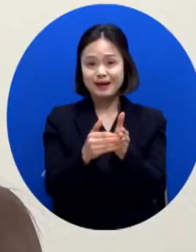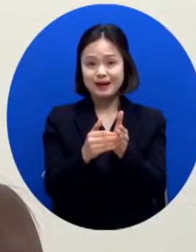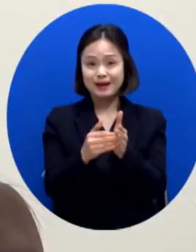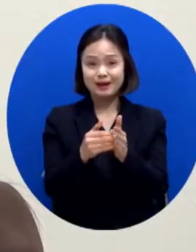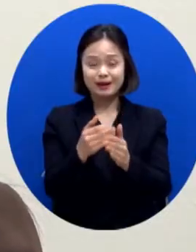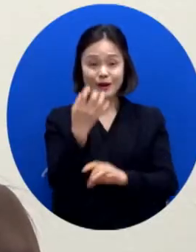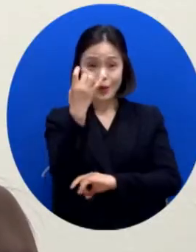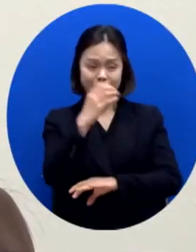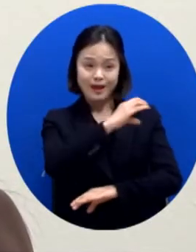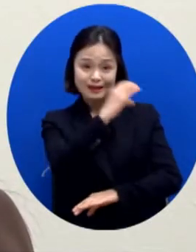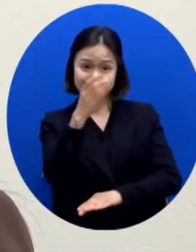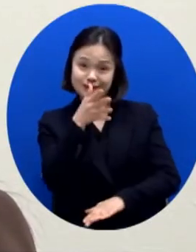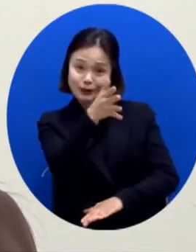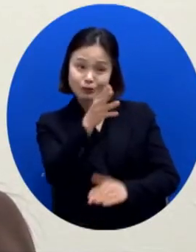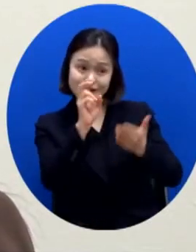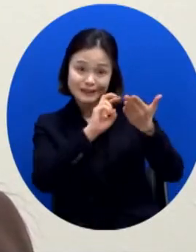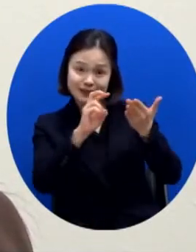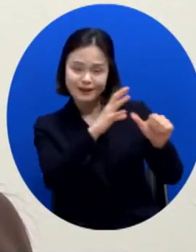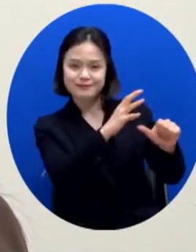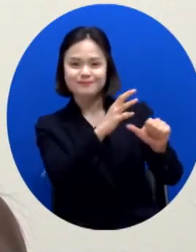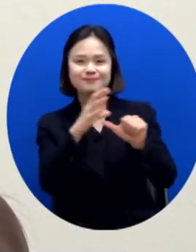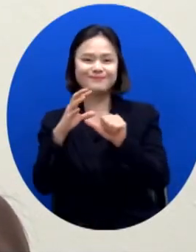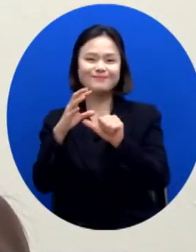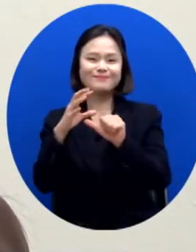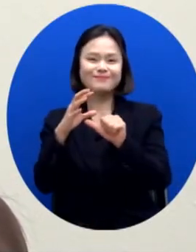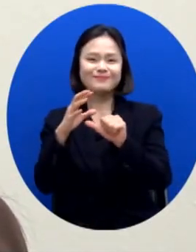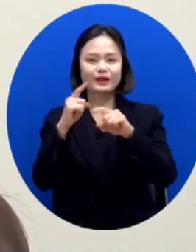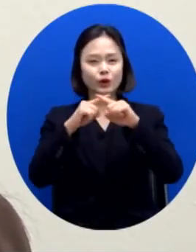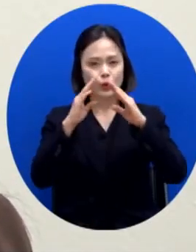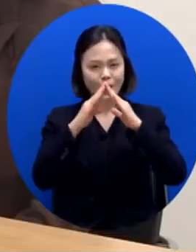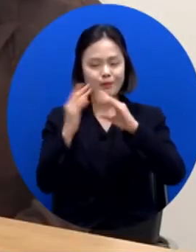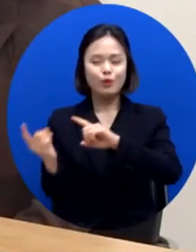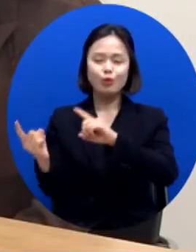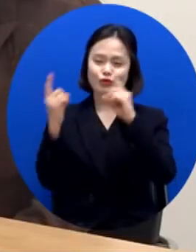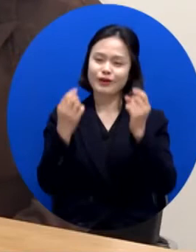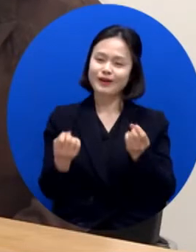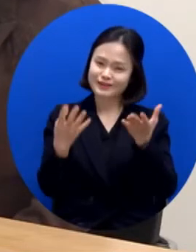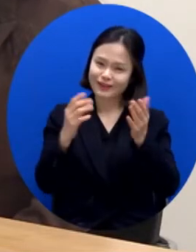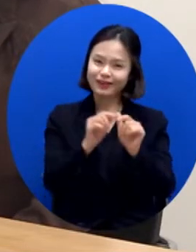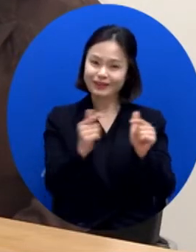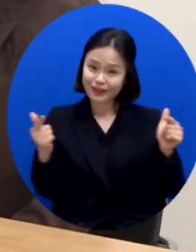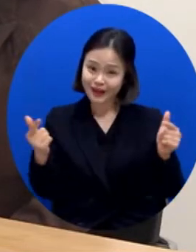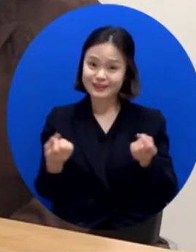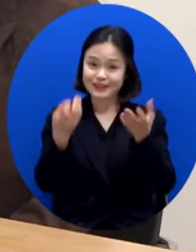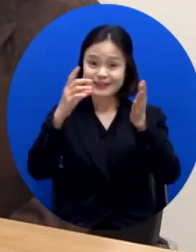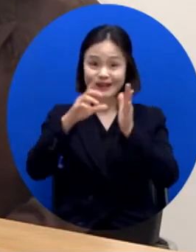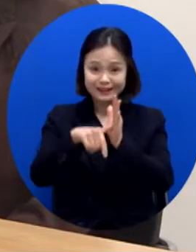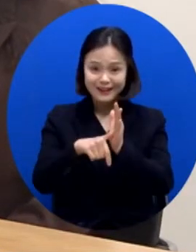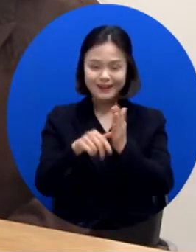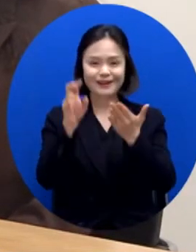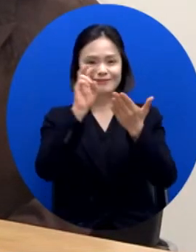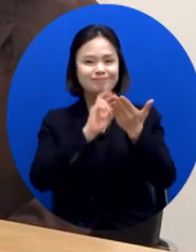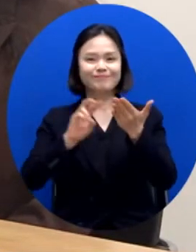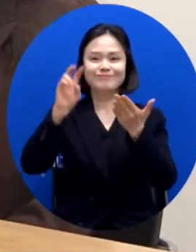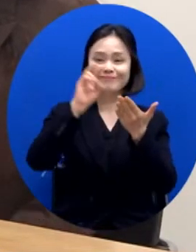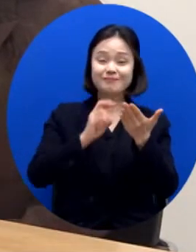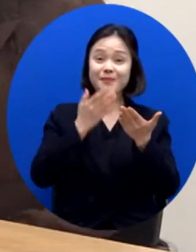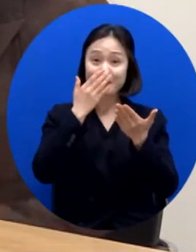주로 쓰이는 캐럴이 원래는 교회의 모든 절기 때마다 부르는 노래로 다양하게 쓰인다는 점을